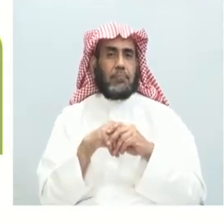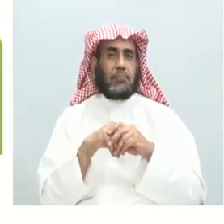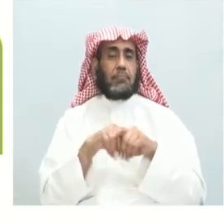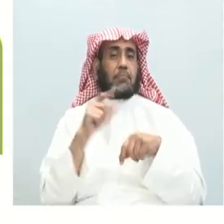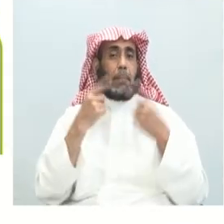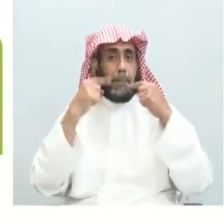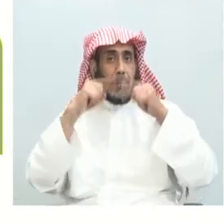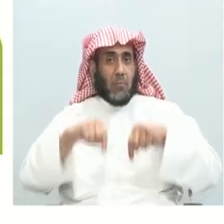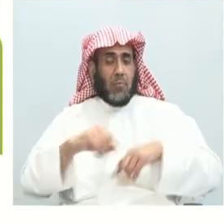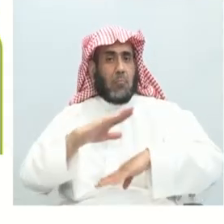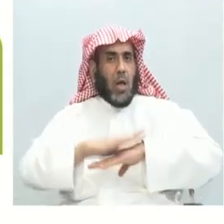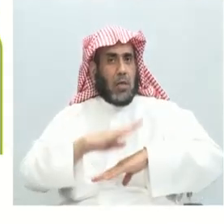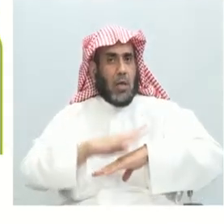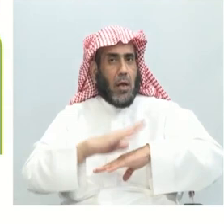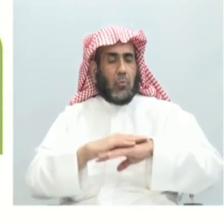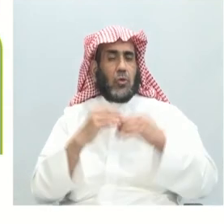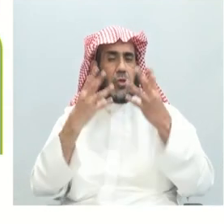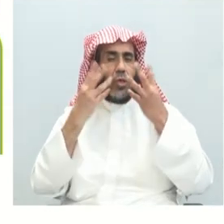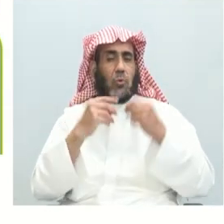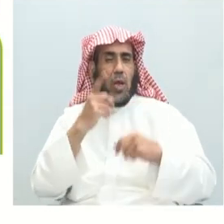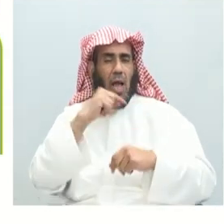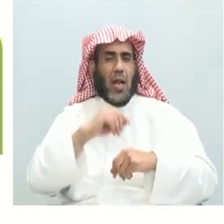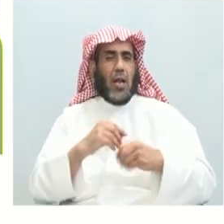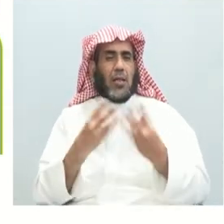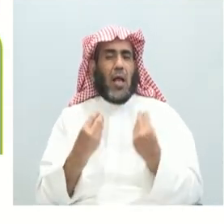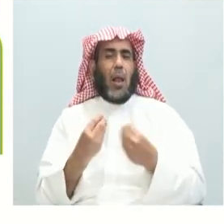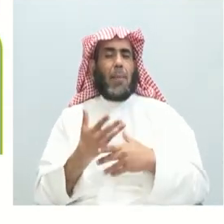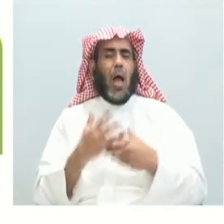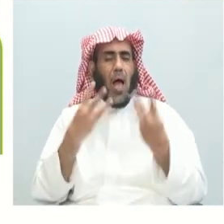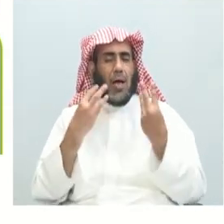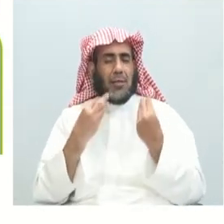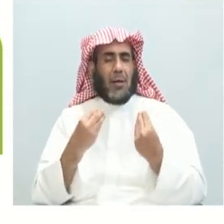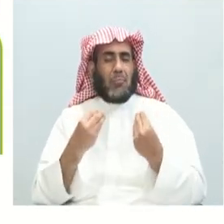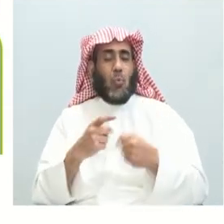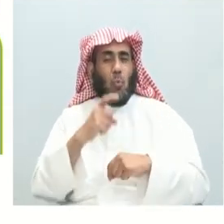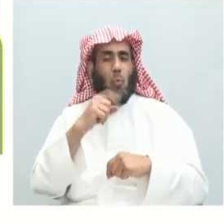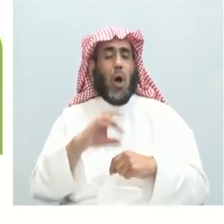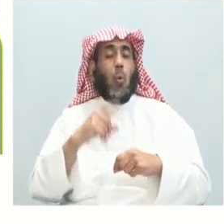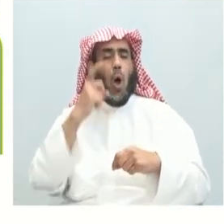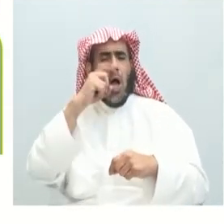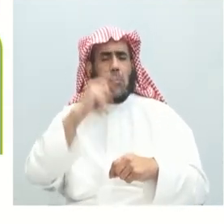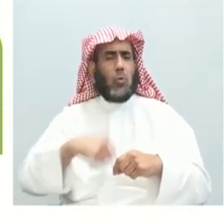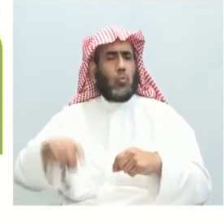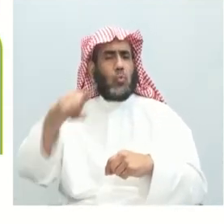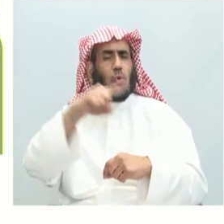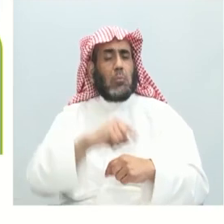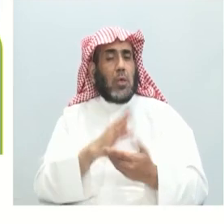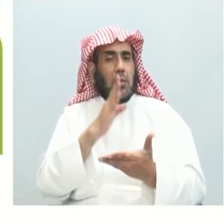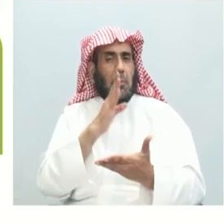في حياتنا اداب جميل ان نتحلى بها وواجبات يجب